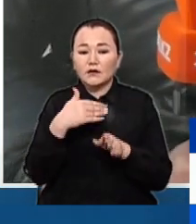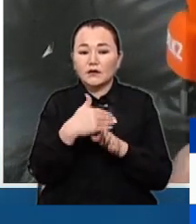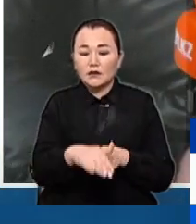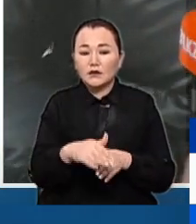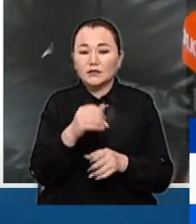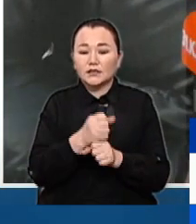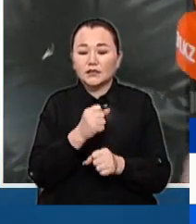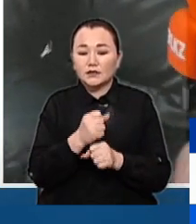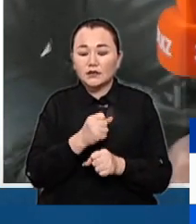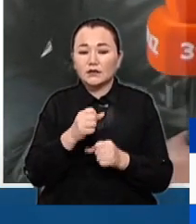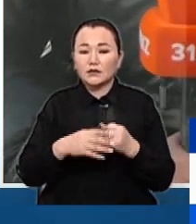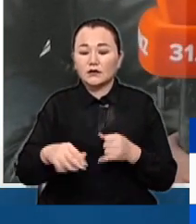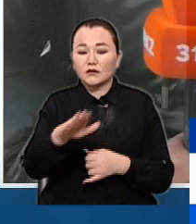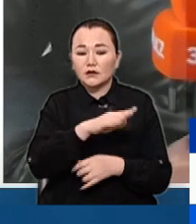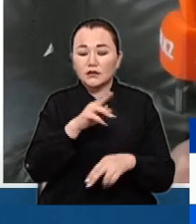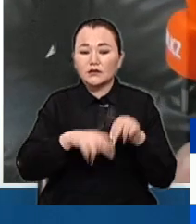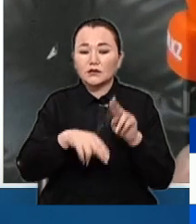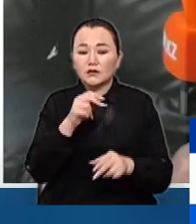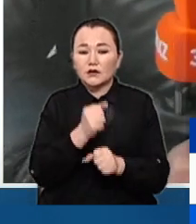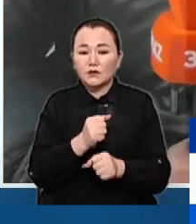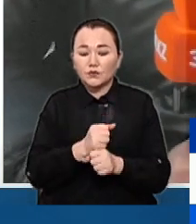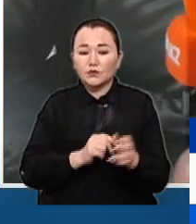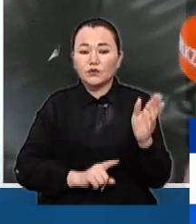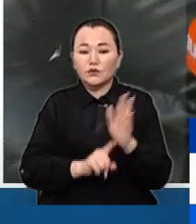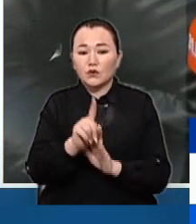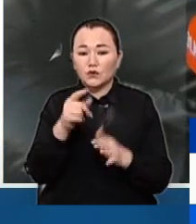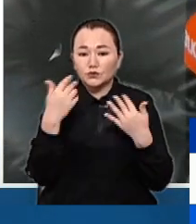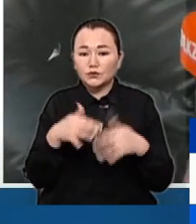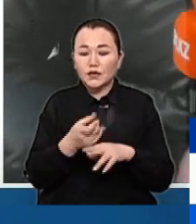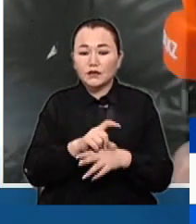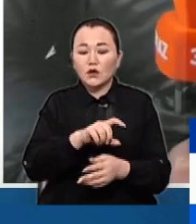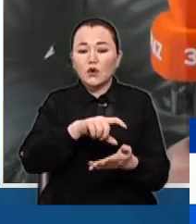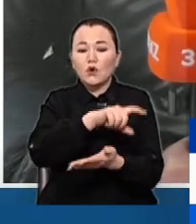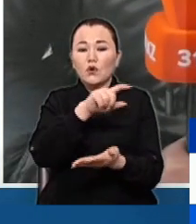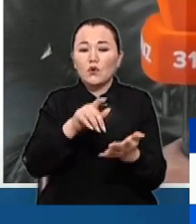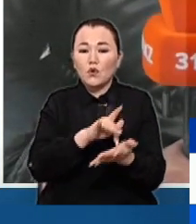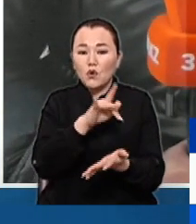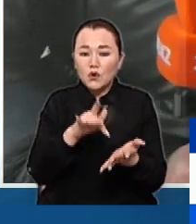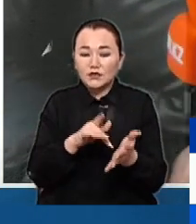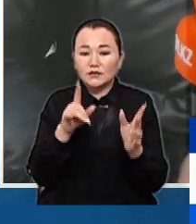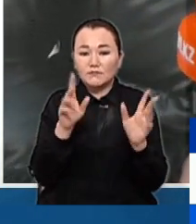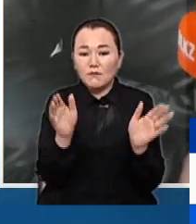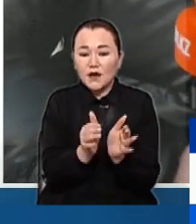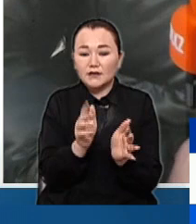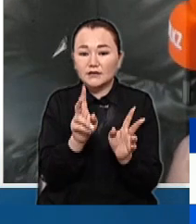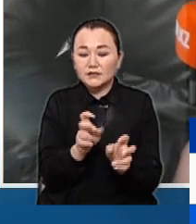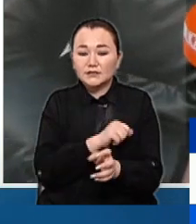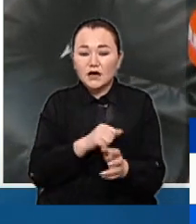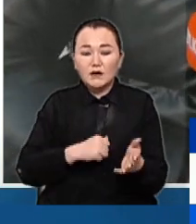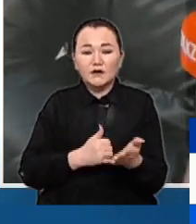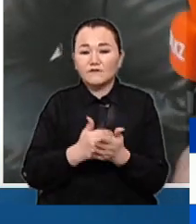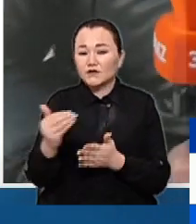бөлініп, өндірістік аймақта құрылыс жұмыстары басталған. Дәл осы қалашықта Алматының ең белді жоғарғы